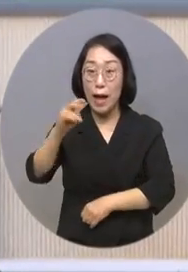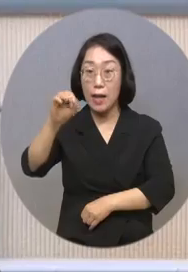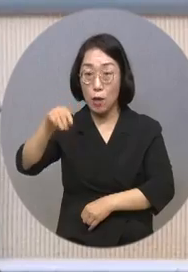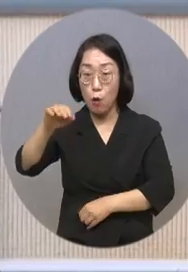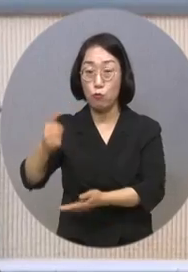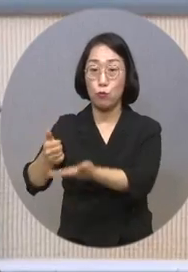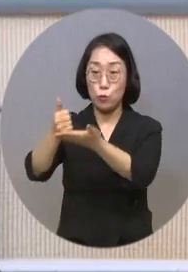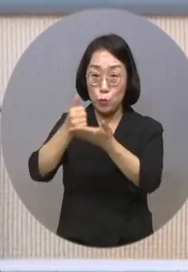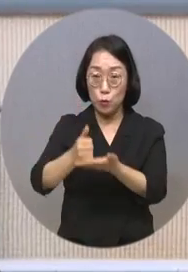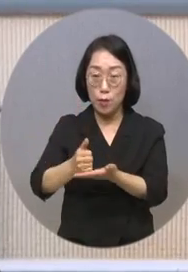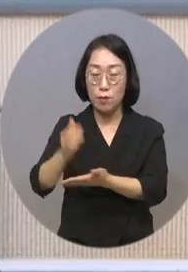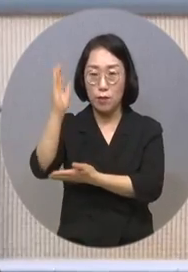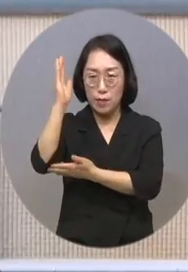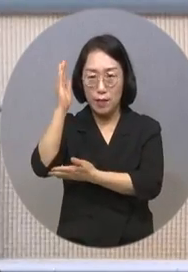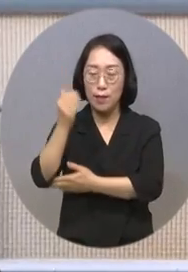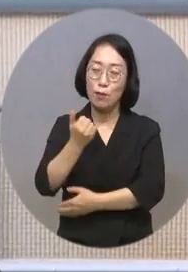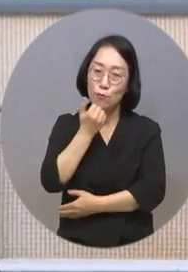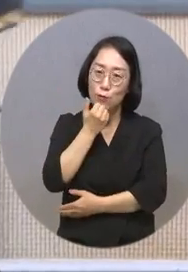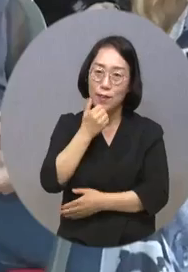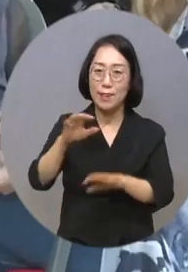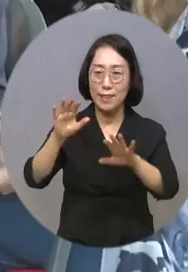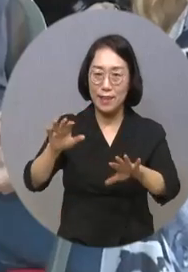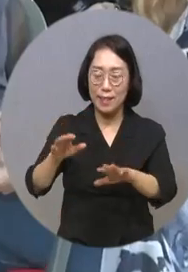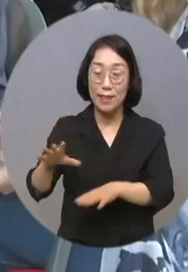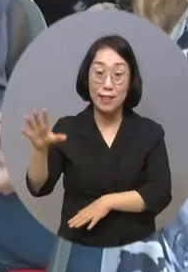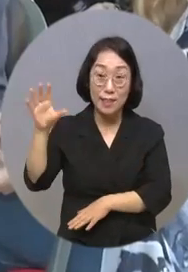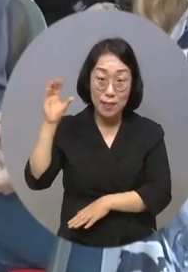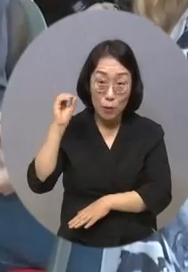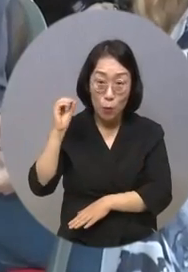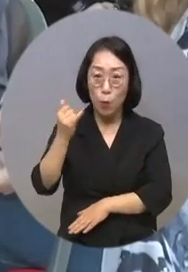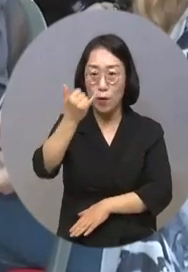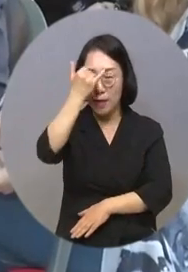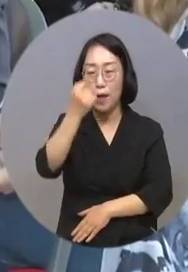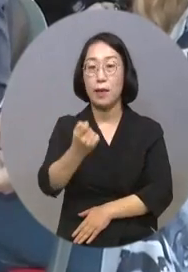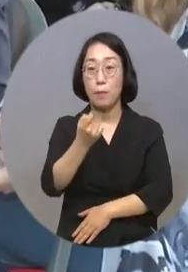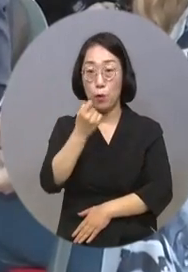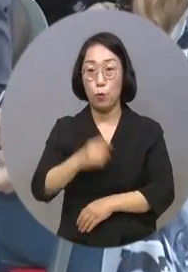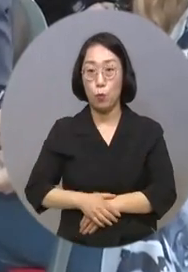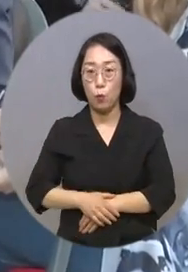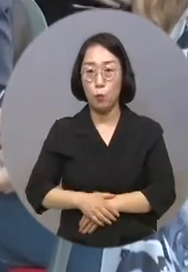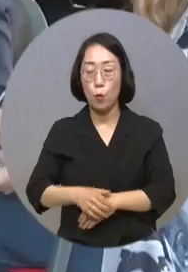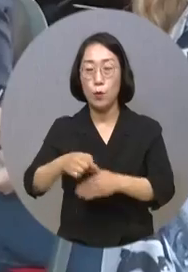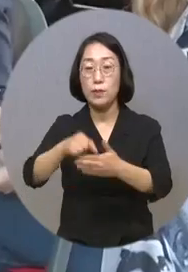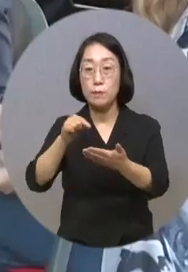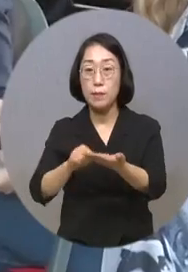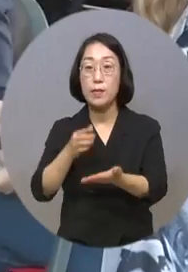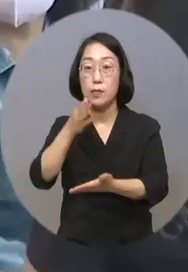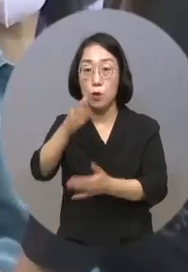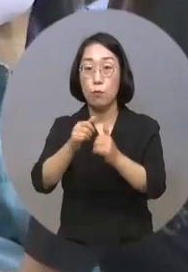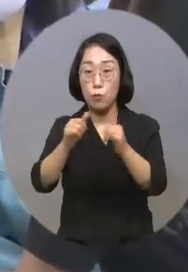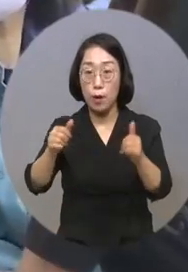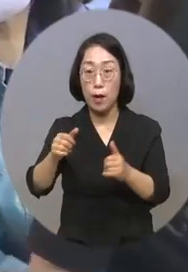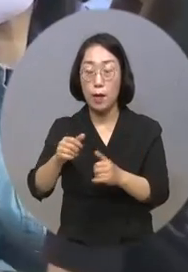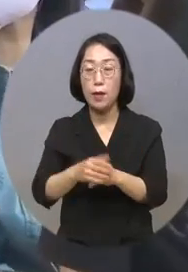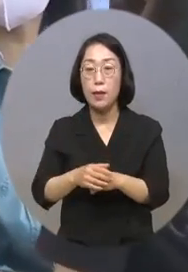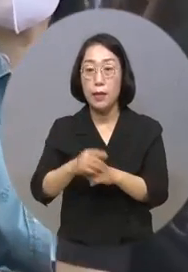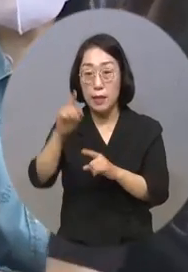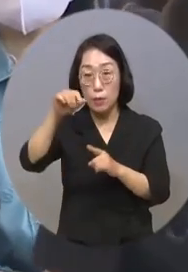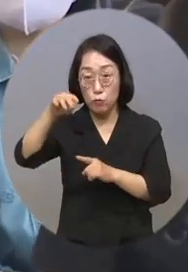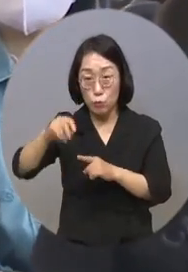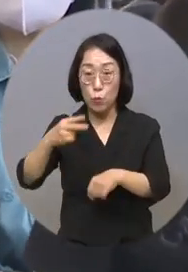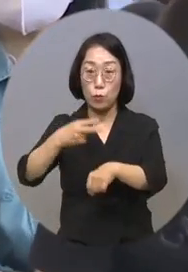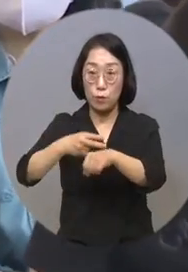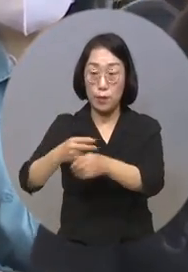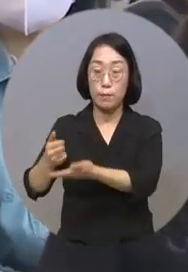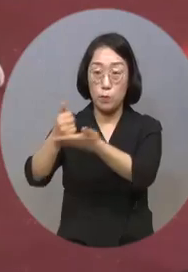씨의 노련하고 재치 있는 입담으로 패티캣에 대한 토크와 반려견 심리 전문가인 이용종 연암대